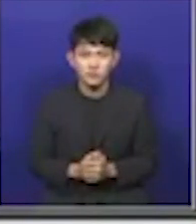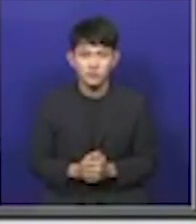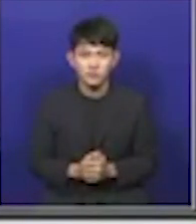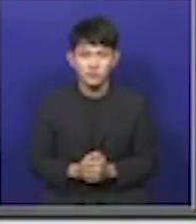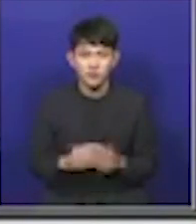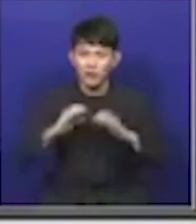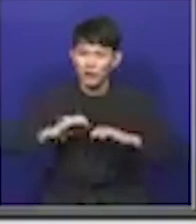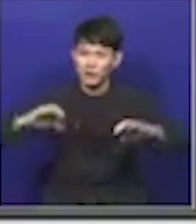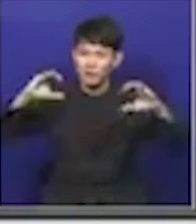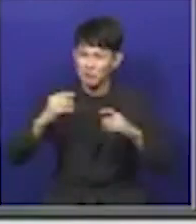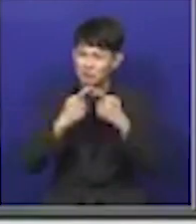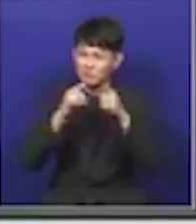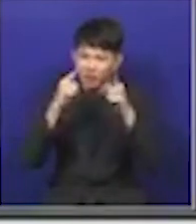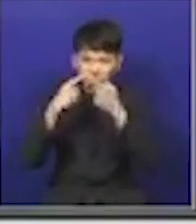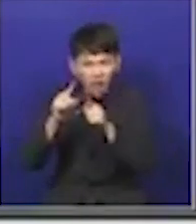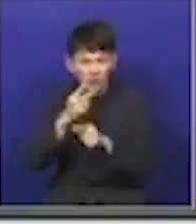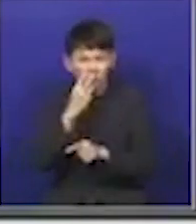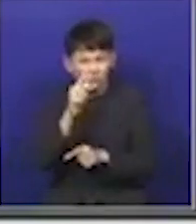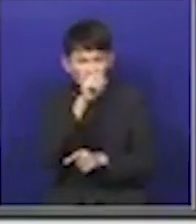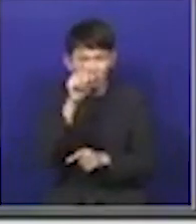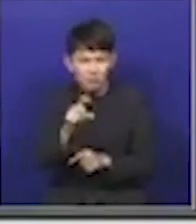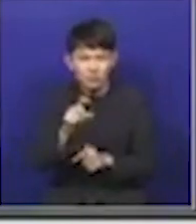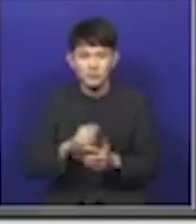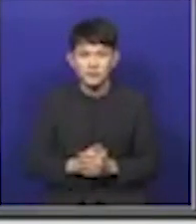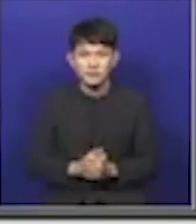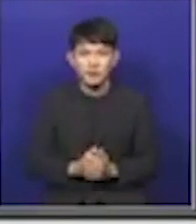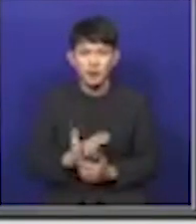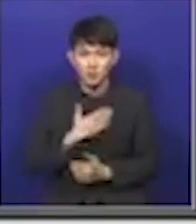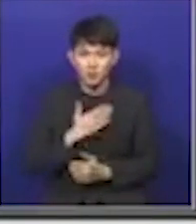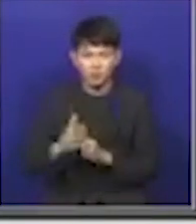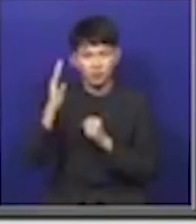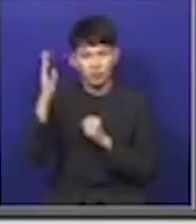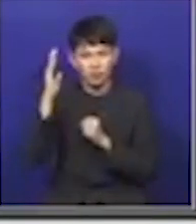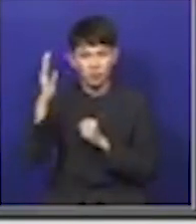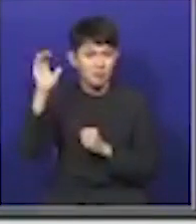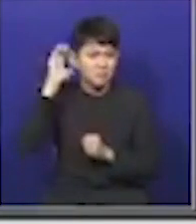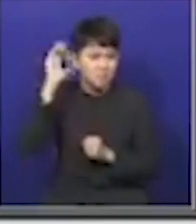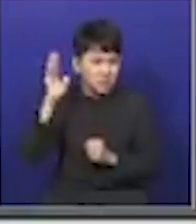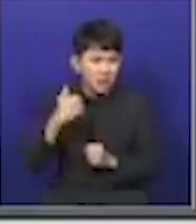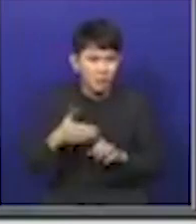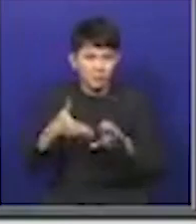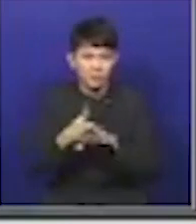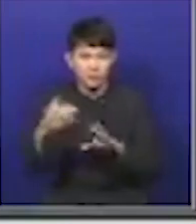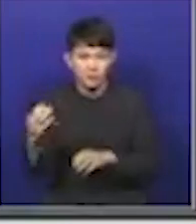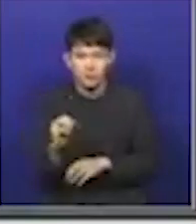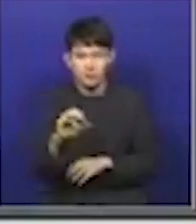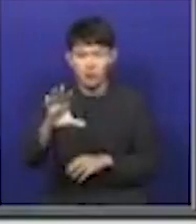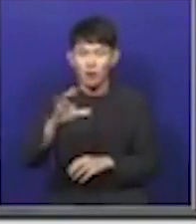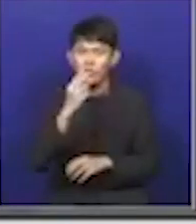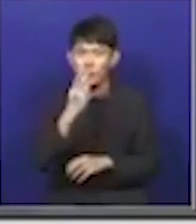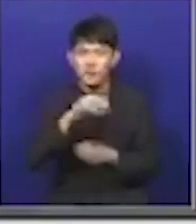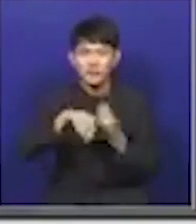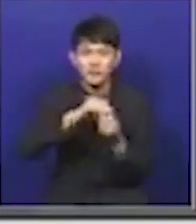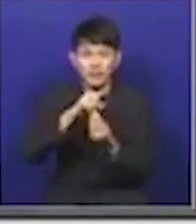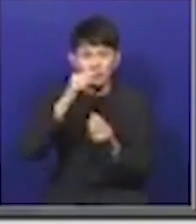รัฐบาลนี้มีอะไรแปลกๆเยอะมากครับผมได้อภิปรายไม่ไว้วางใจแล้วฉายสไลด์บอกว่าเศรษฐกิจประเทศยังโ